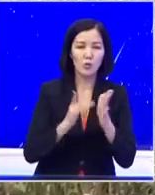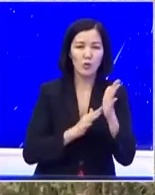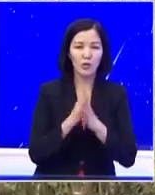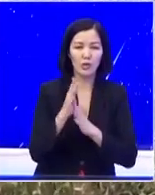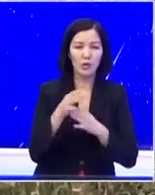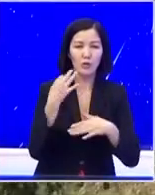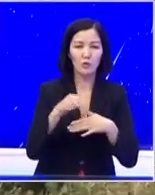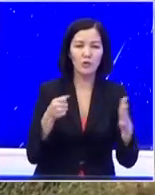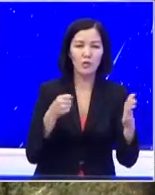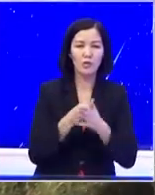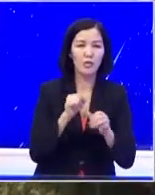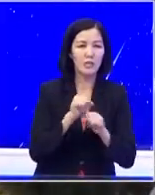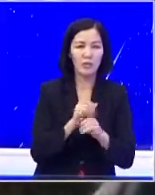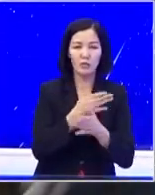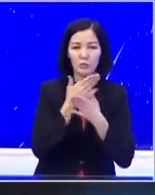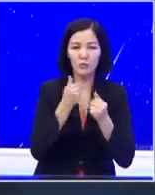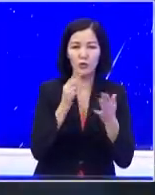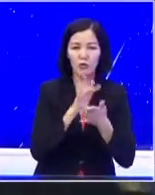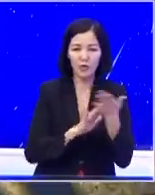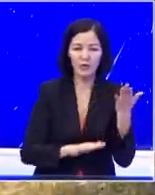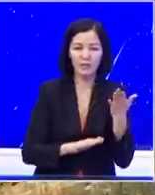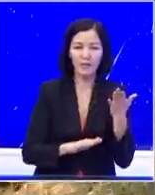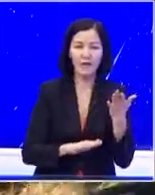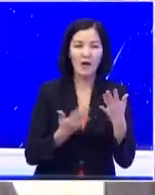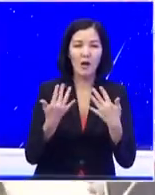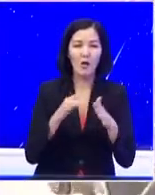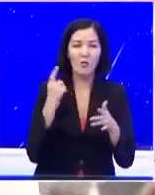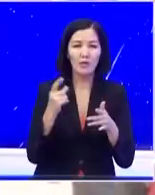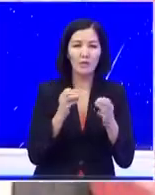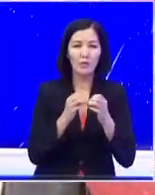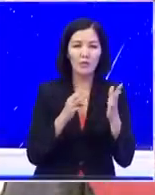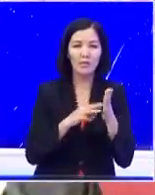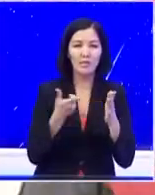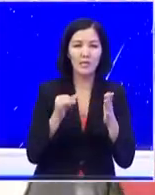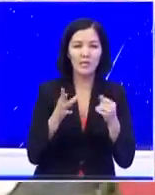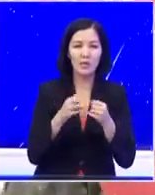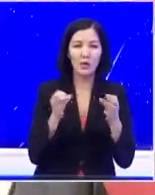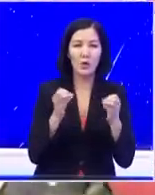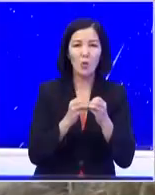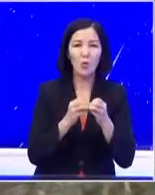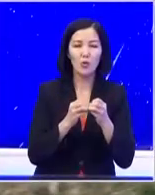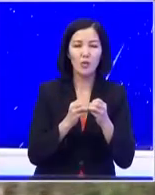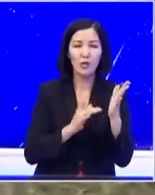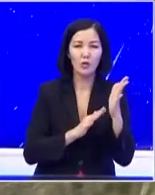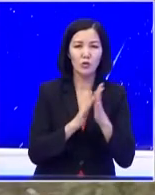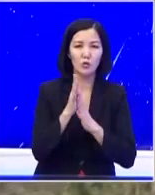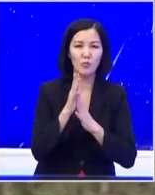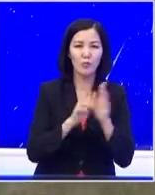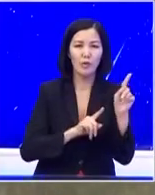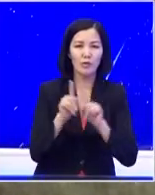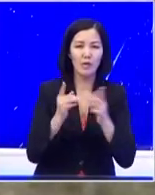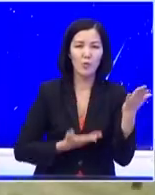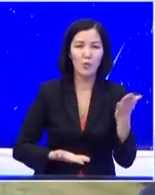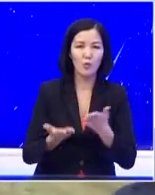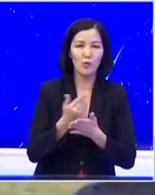бел шешпейді. Әусатықов шаруа қожалығыда тынымсыз тірлікте өшкен. 18 гектар алқаптың 10-ын орып жатыр. Жалғалған техникаларды